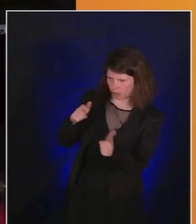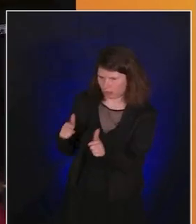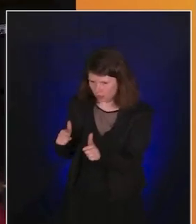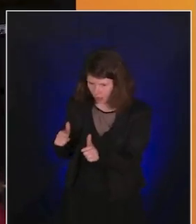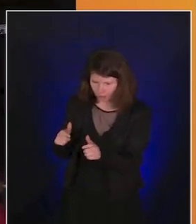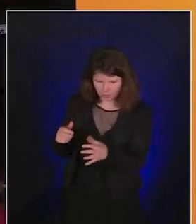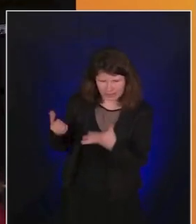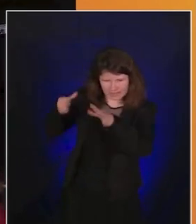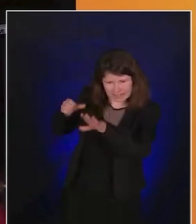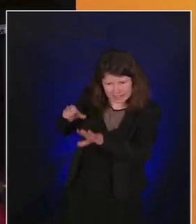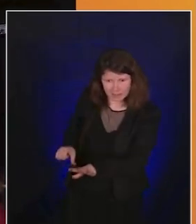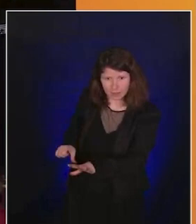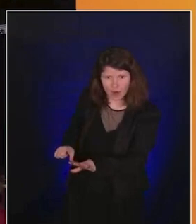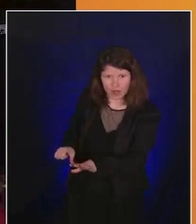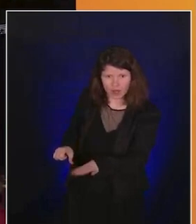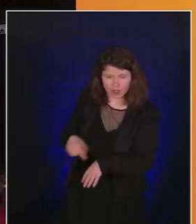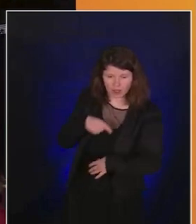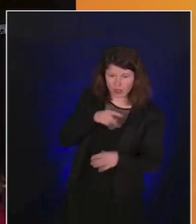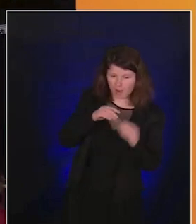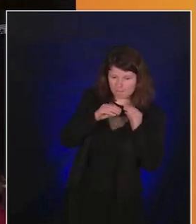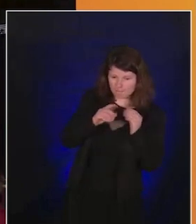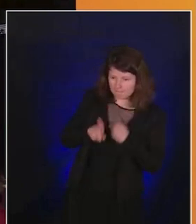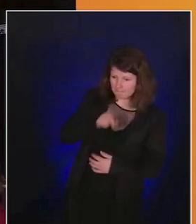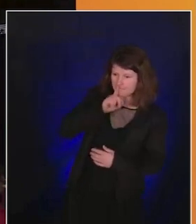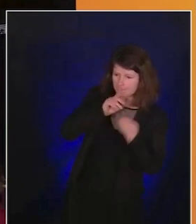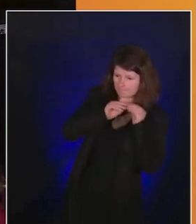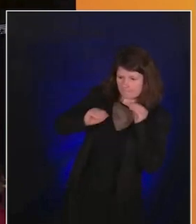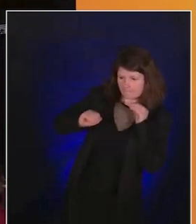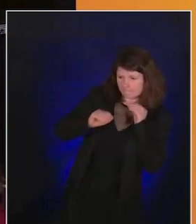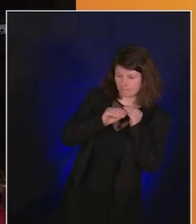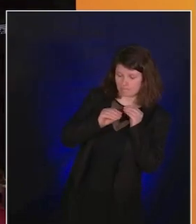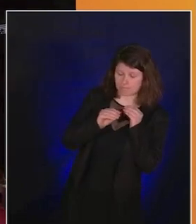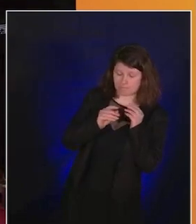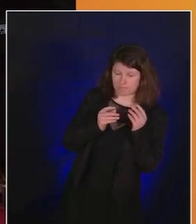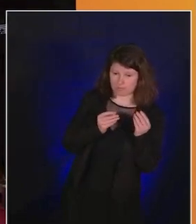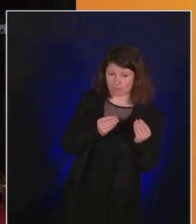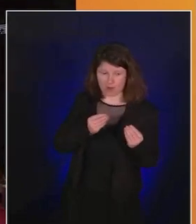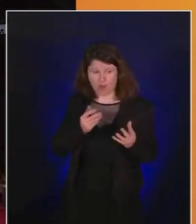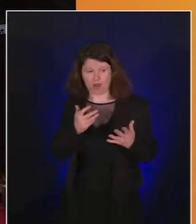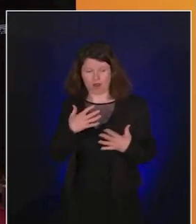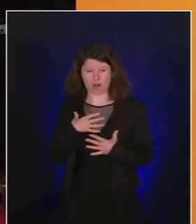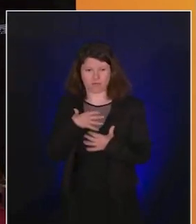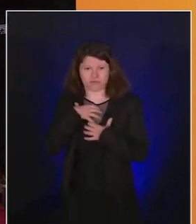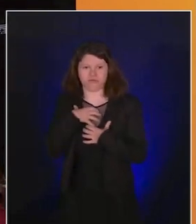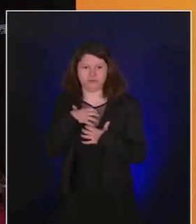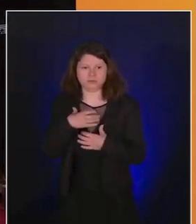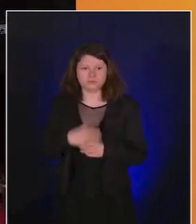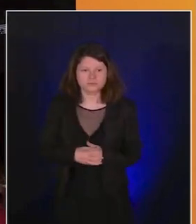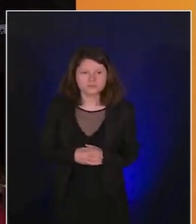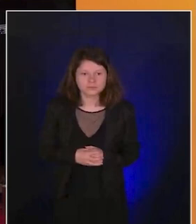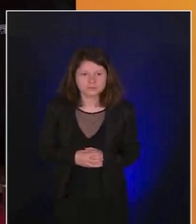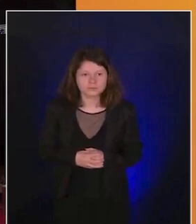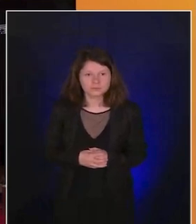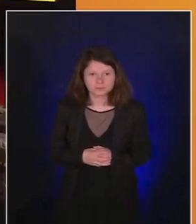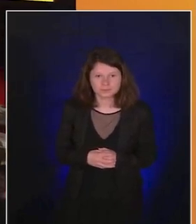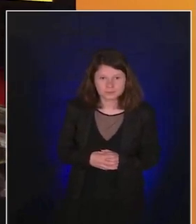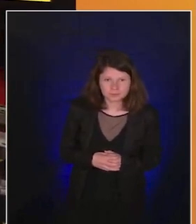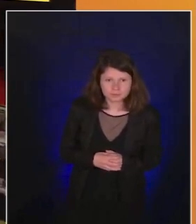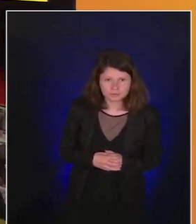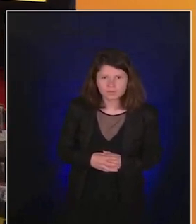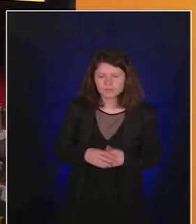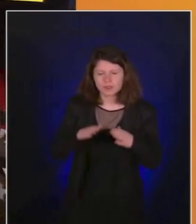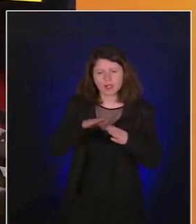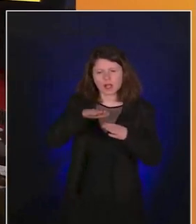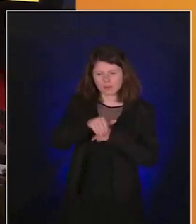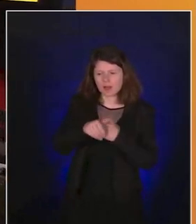C'est le même silence qu'elle a observé à propos du mouvement de l'automne 2019 et la sanglante répression qui s'en est suivie. Mais